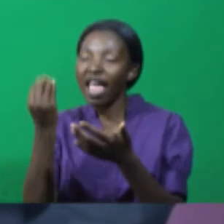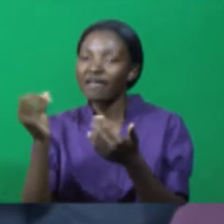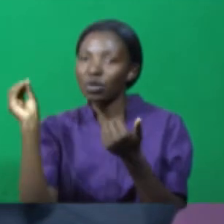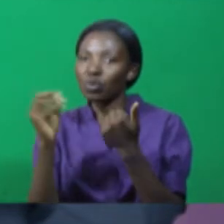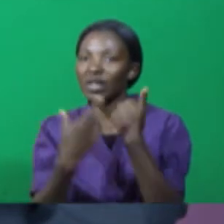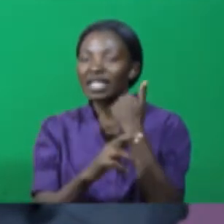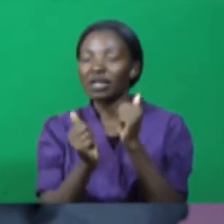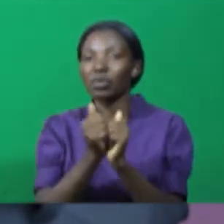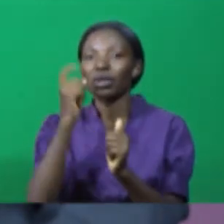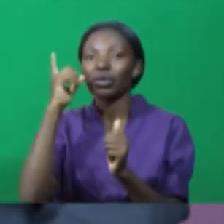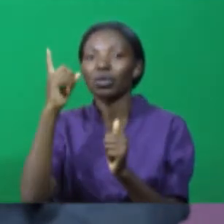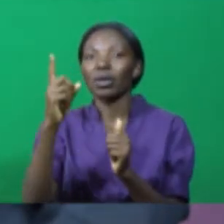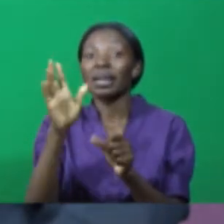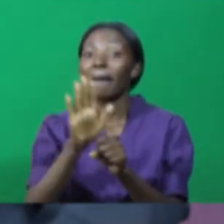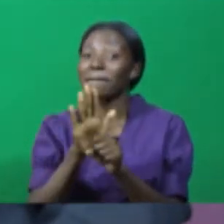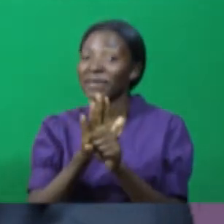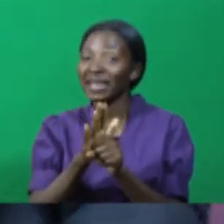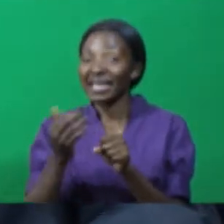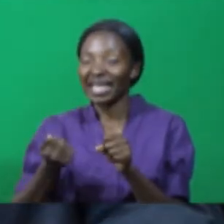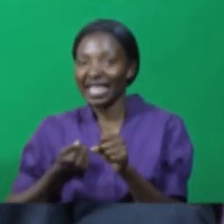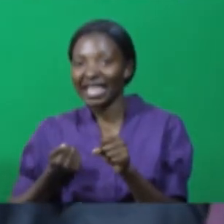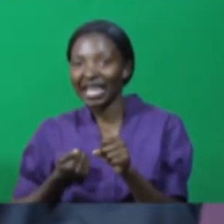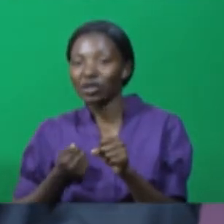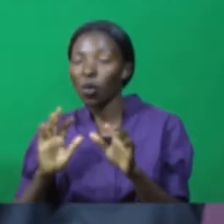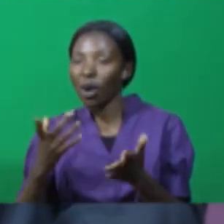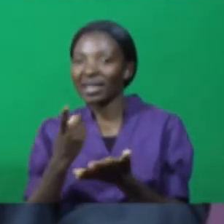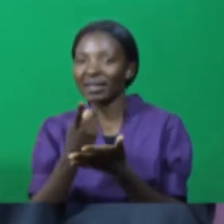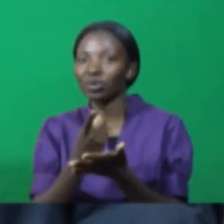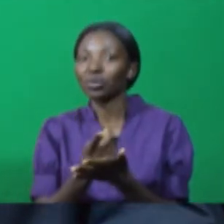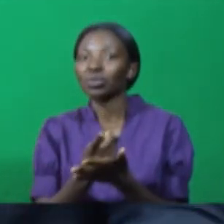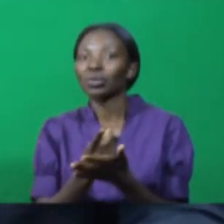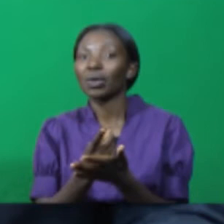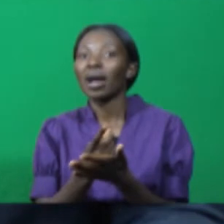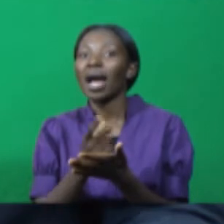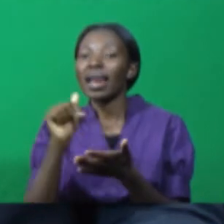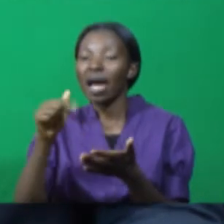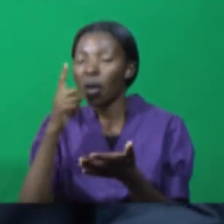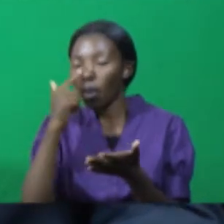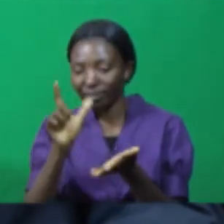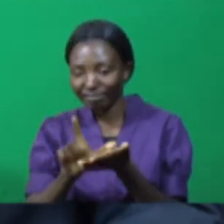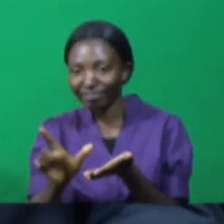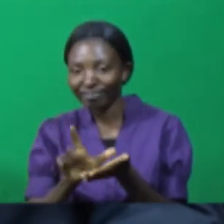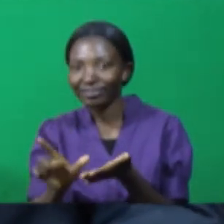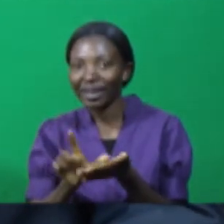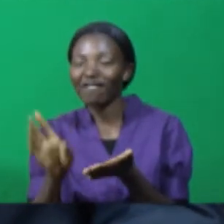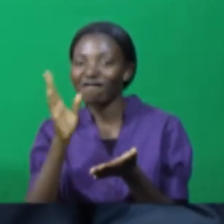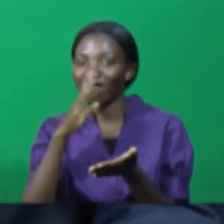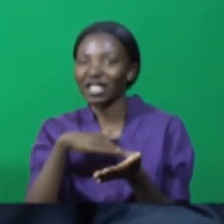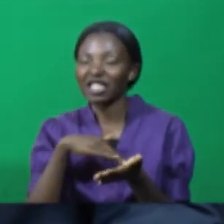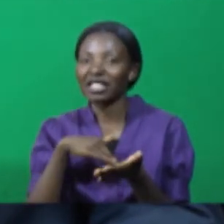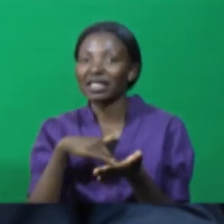maite nyuma nditsurira vasikana vakawanda pasi rozazoita vasikana vakawanda kana abvisirwa mari yekuroorwa